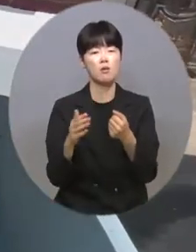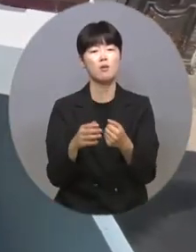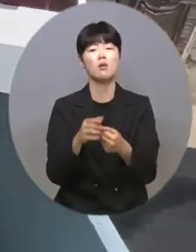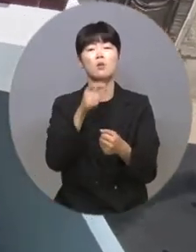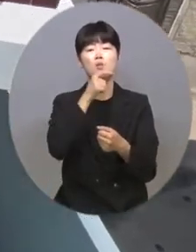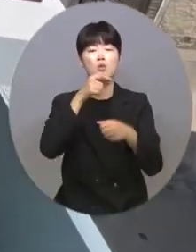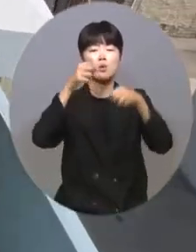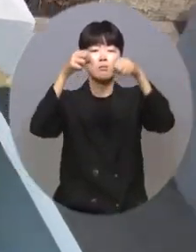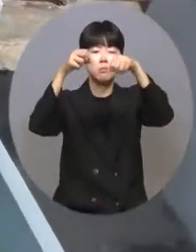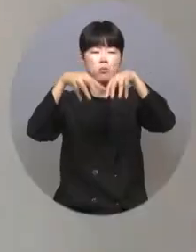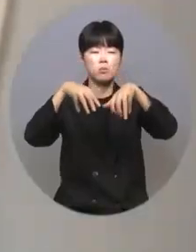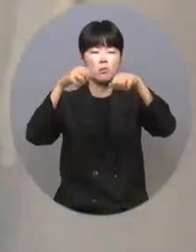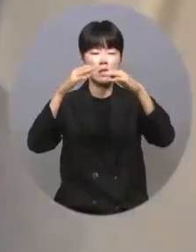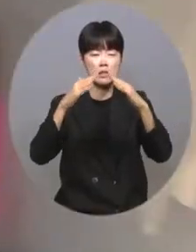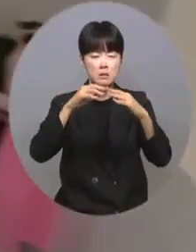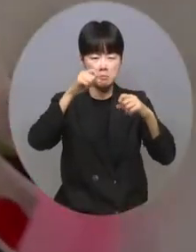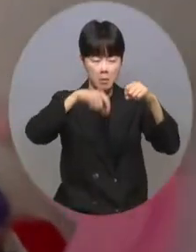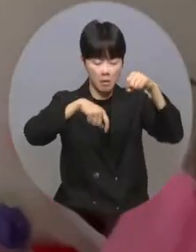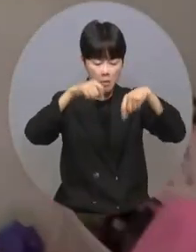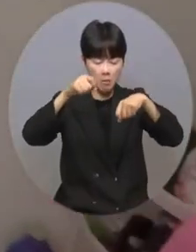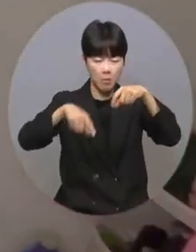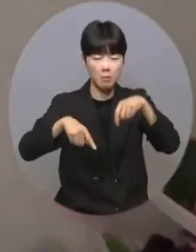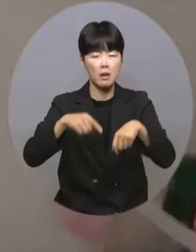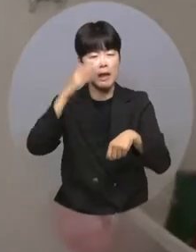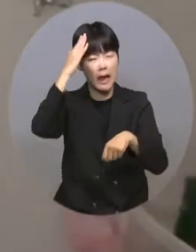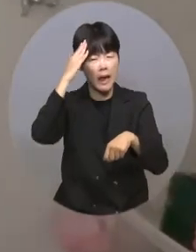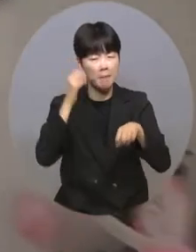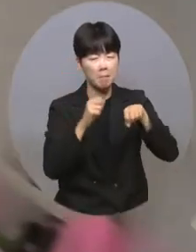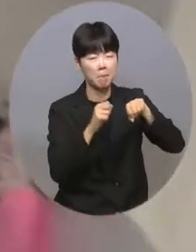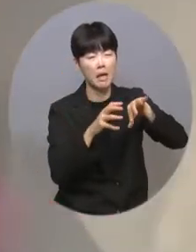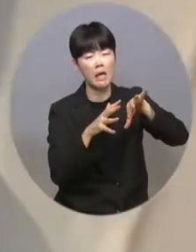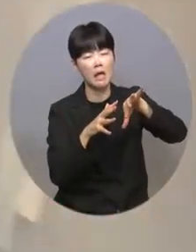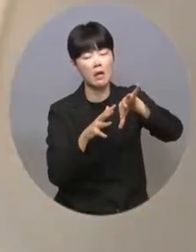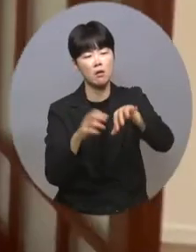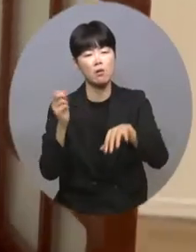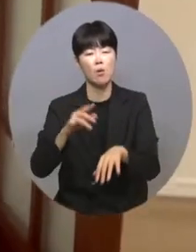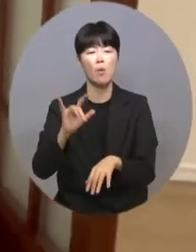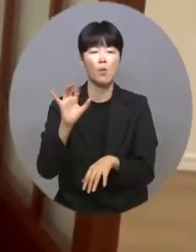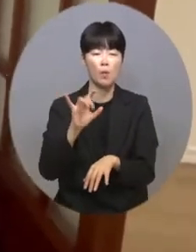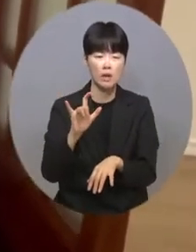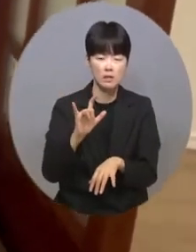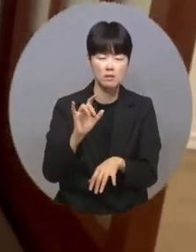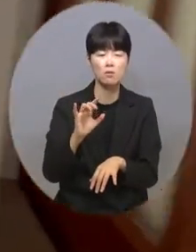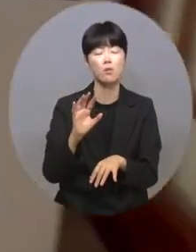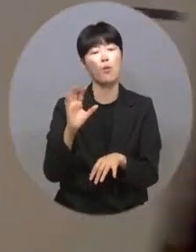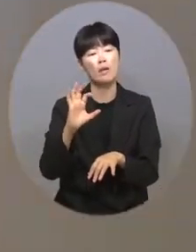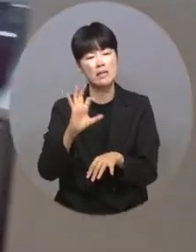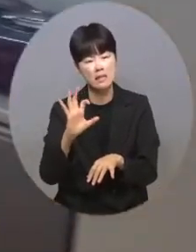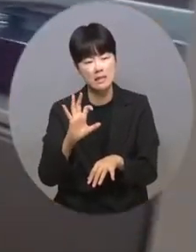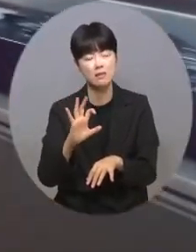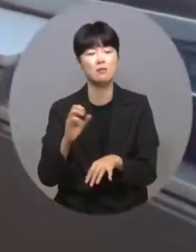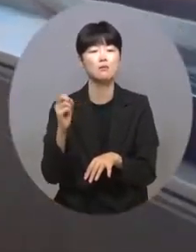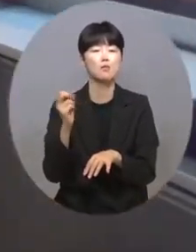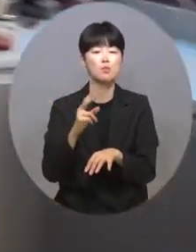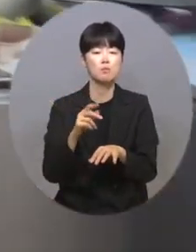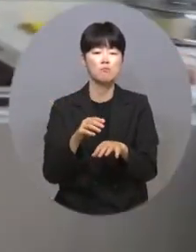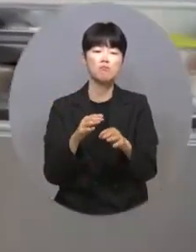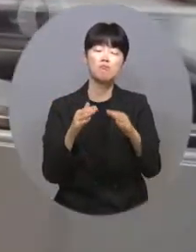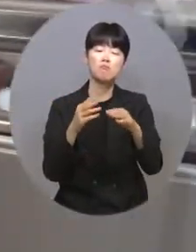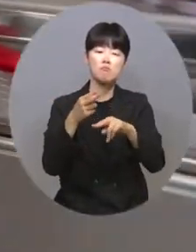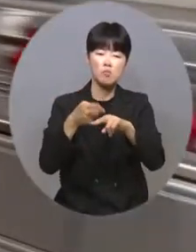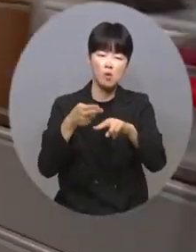로 집안 곳곳에 곰팡이가 피고 화장실과 싱크대도 너무도 시급히 주거환경